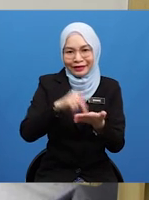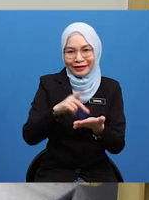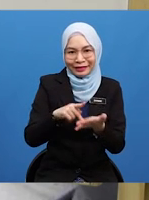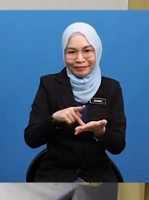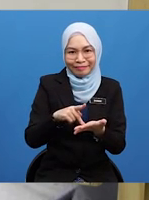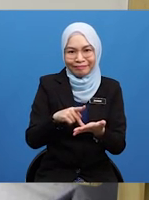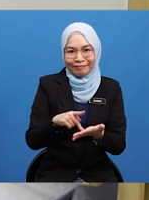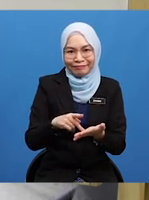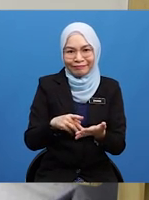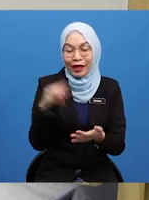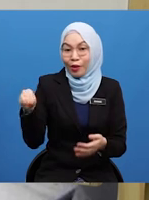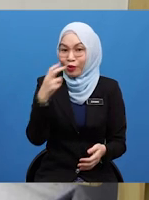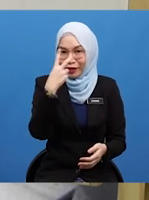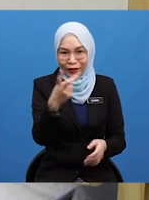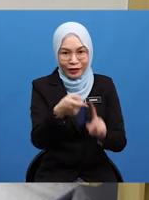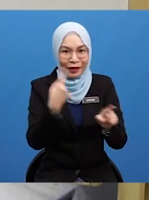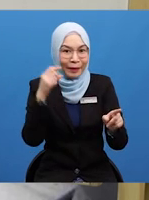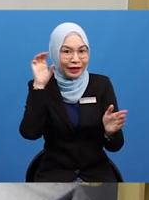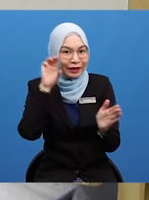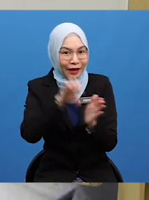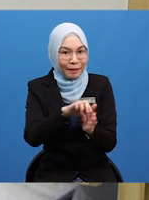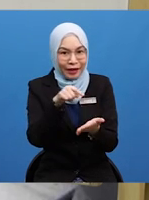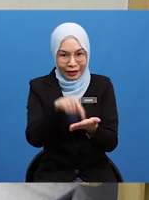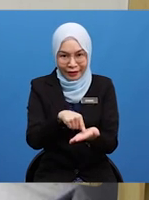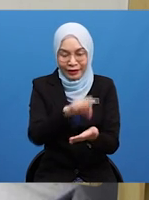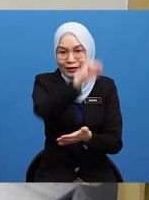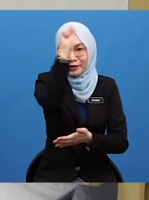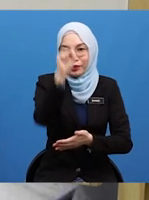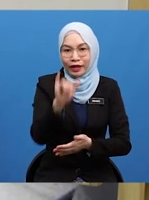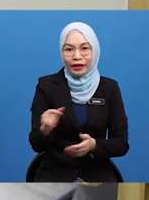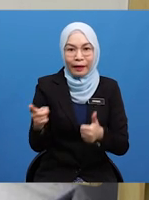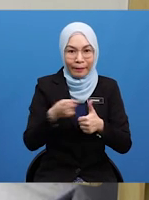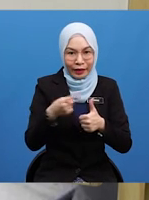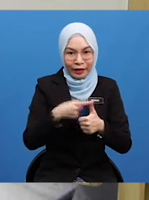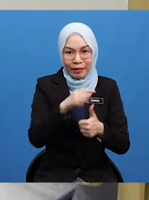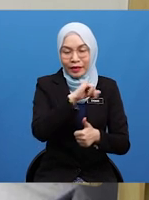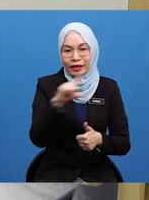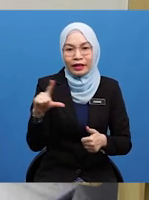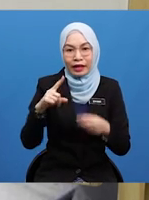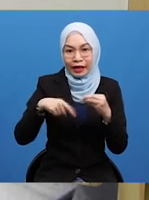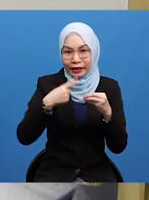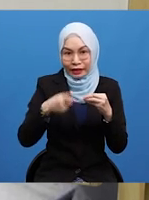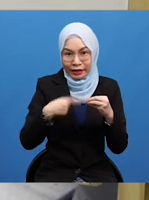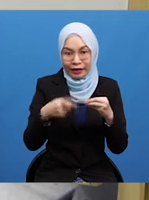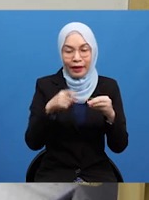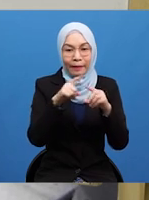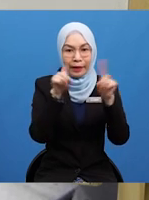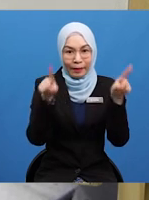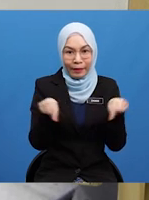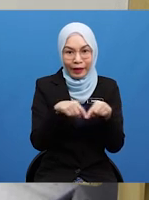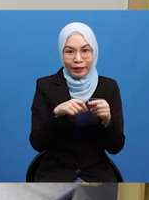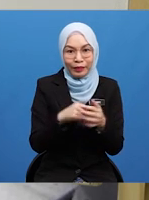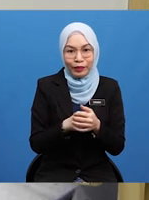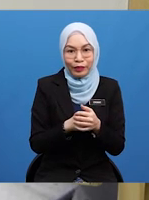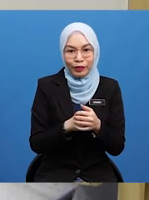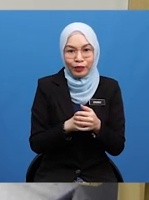Murid tengok pada gambar ini, soalan yang pertama ialah tentang papan putih. Ukuran panjang